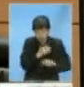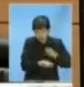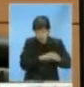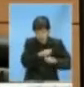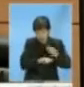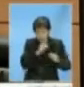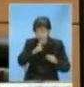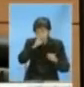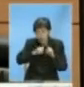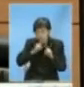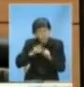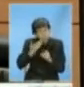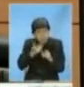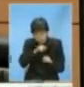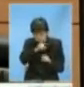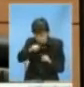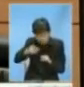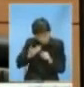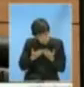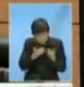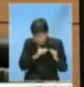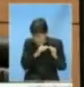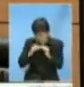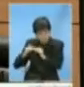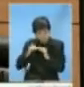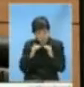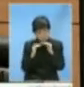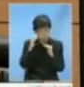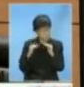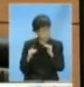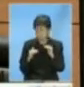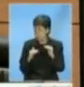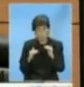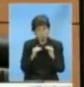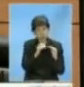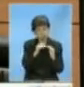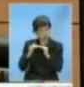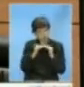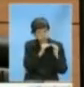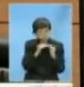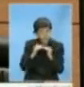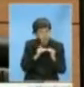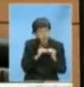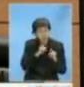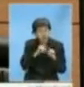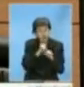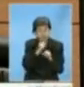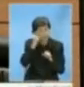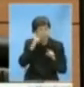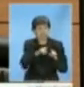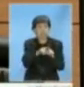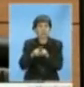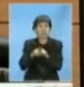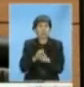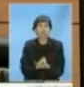ทุกบริษัทซื้อเหมือนกันหมดไม่มีมาตรฐานไม่แยกแยะระหว่างสมาชิกหรือไม่สมาชิกและก็ทุกฝ่ายเดินในทิศทางเดียวกัน